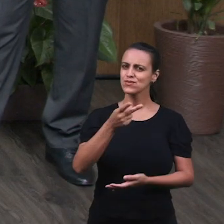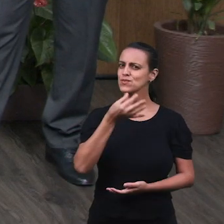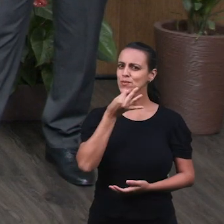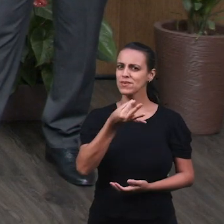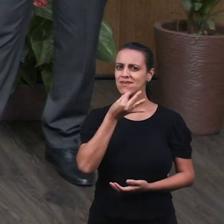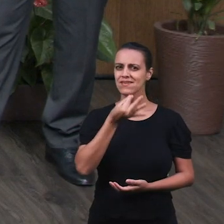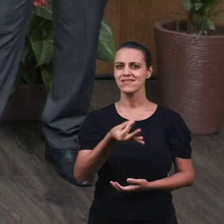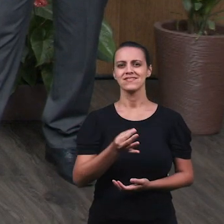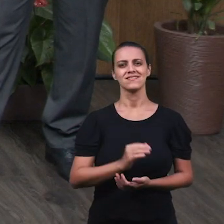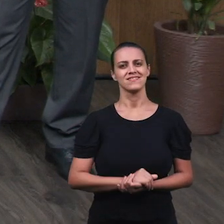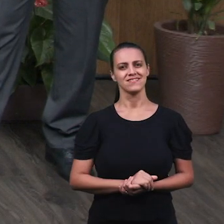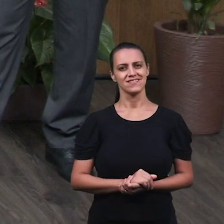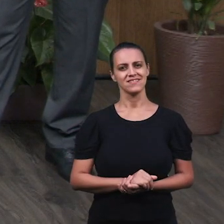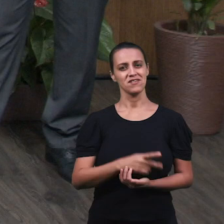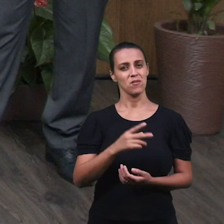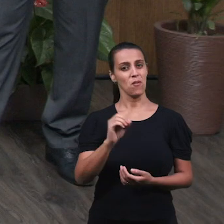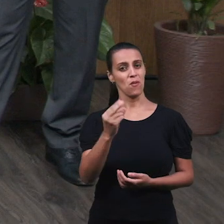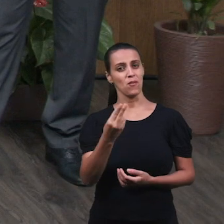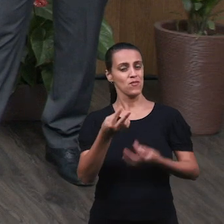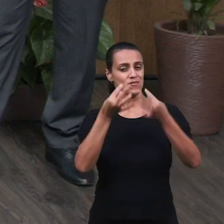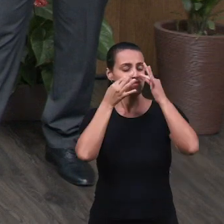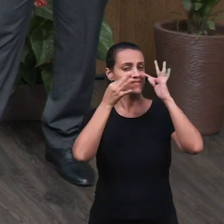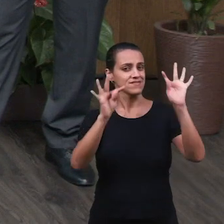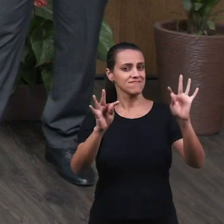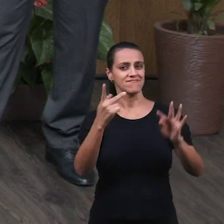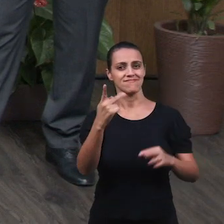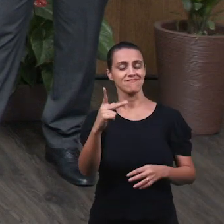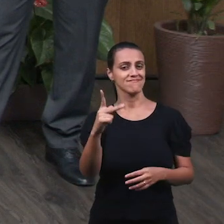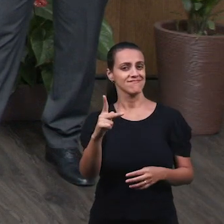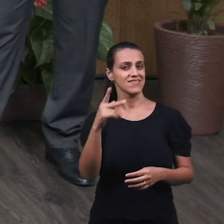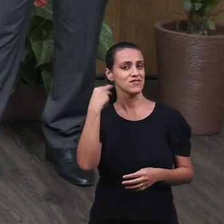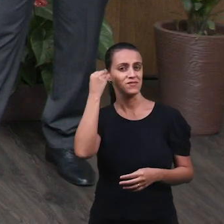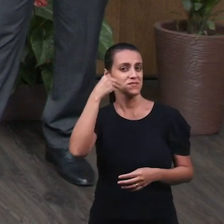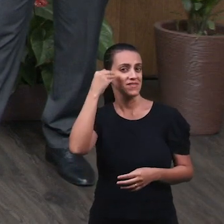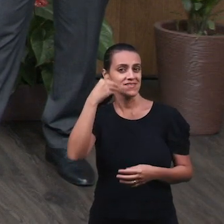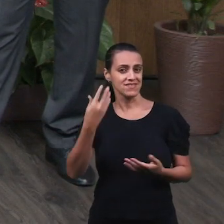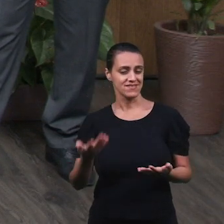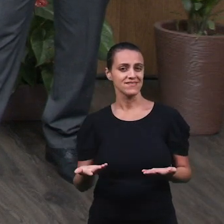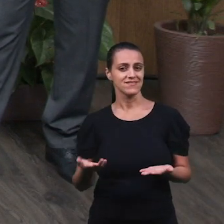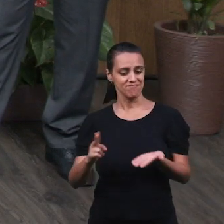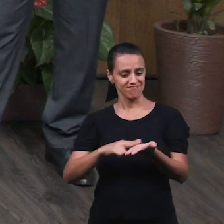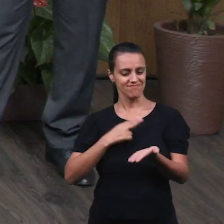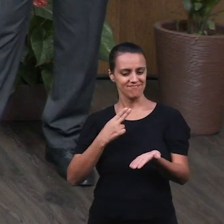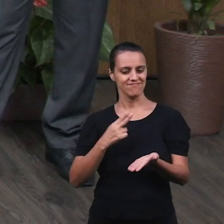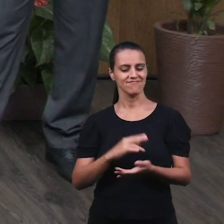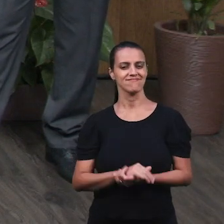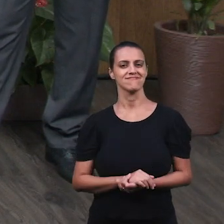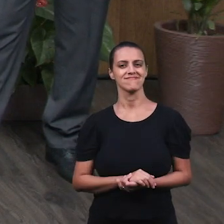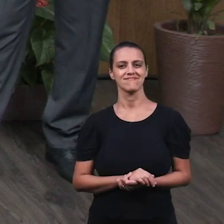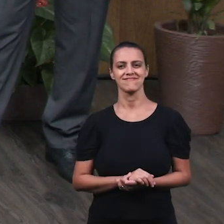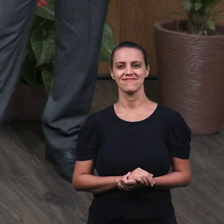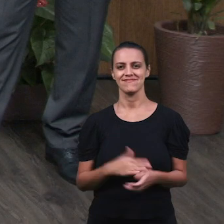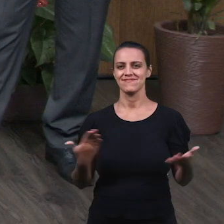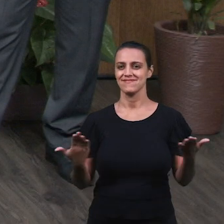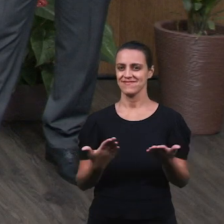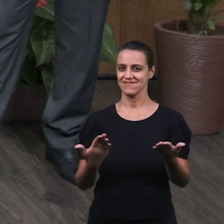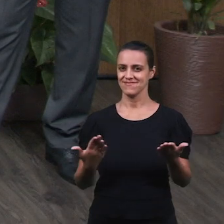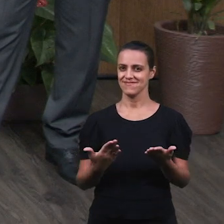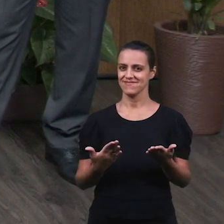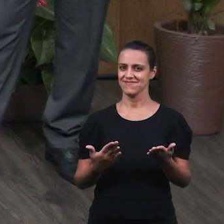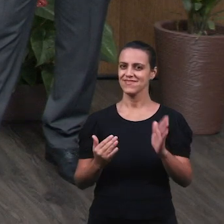en envoyant votre commentaire, votre témoignage, votre expérience. Nous allons